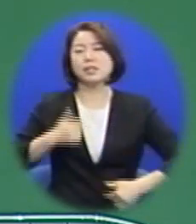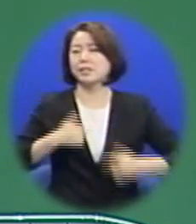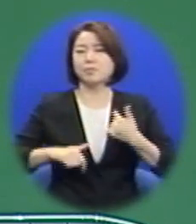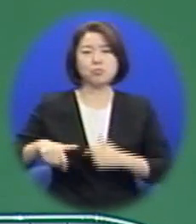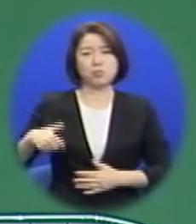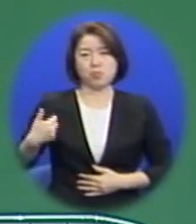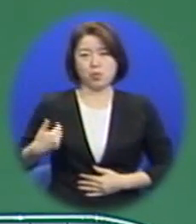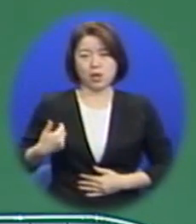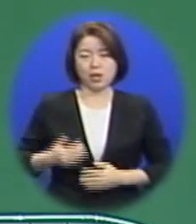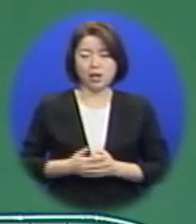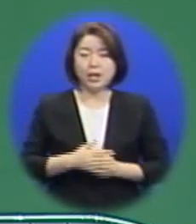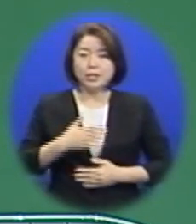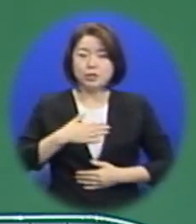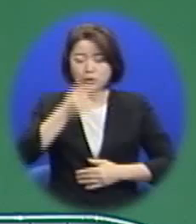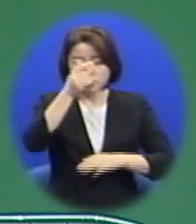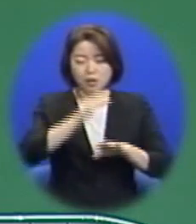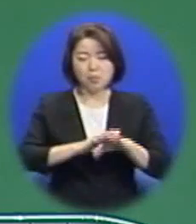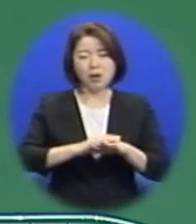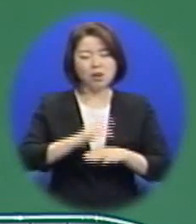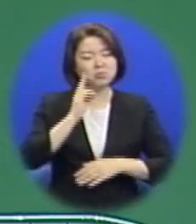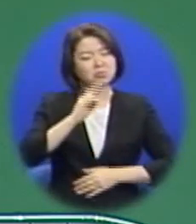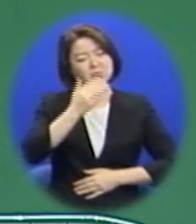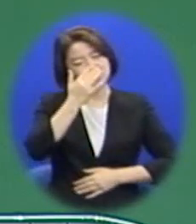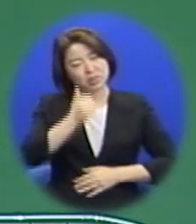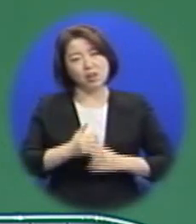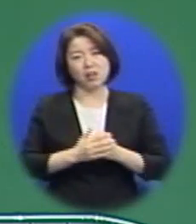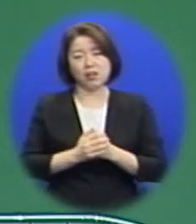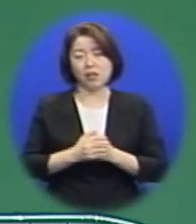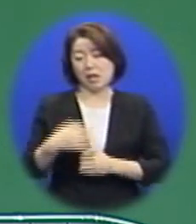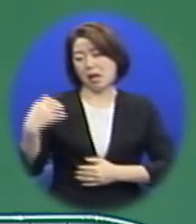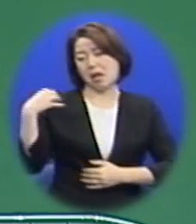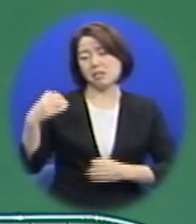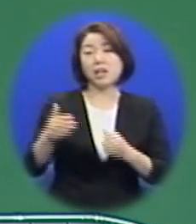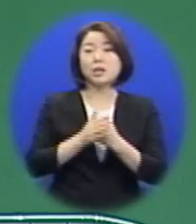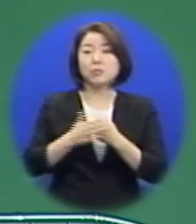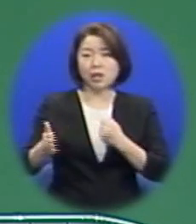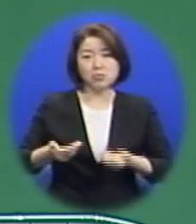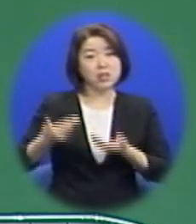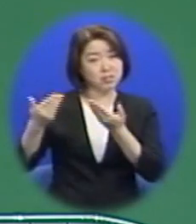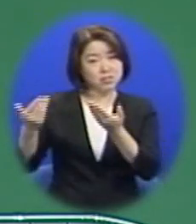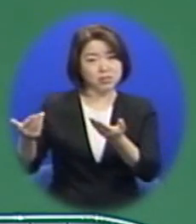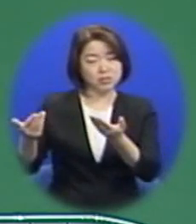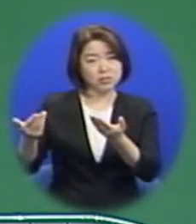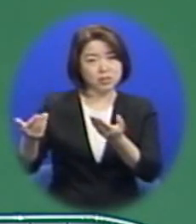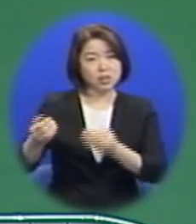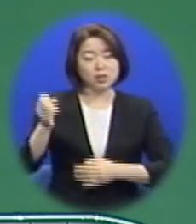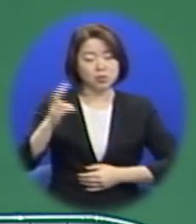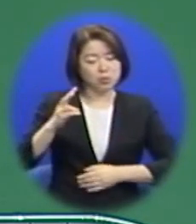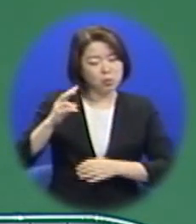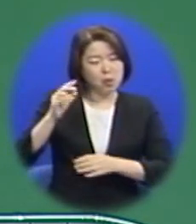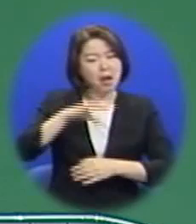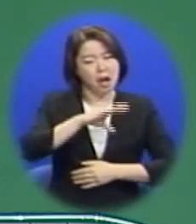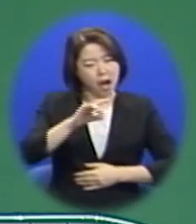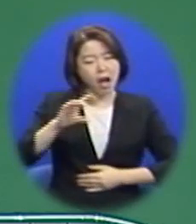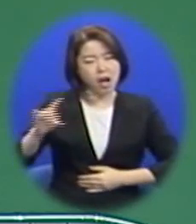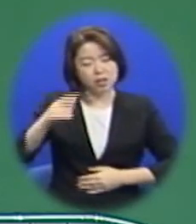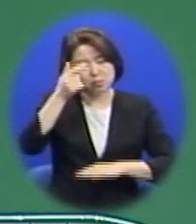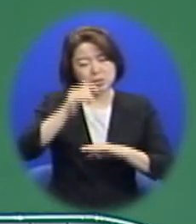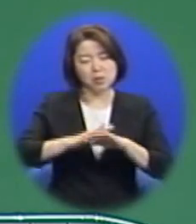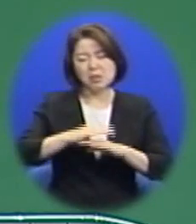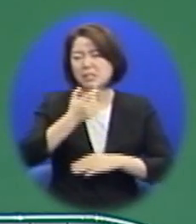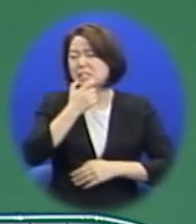예배가 너무 지겹고 또 너무 의무감으로 드려지는 것이고 심지어는 때때로 예배가